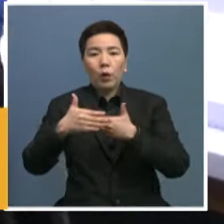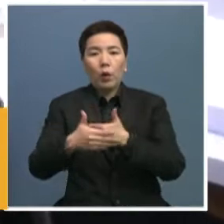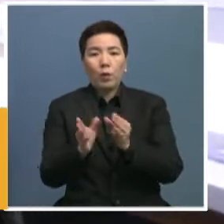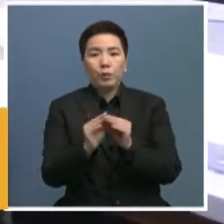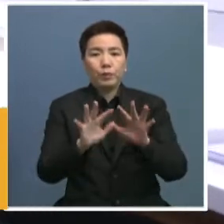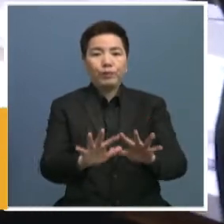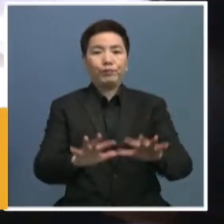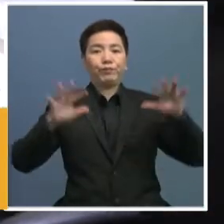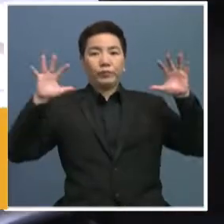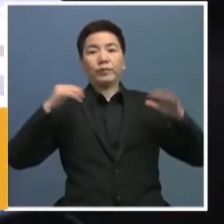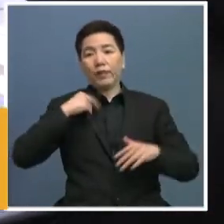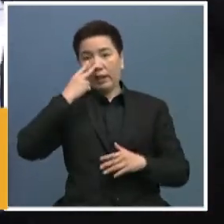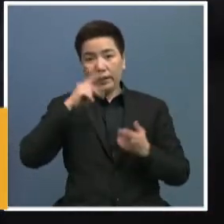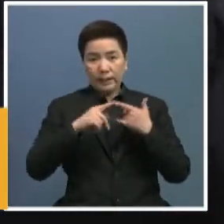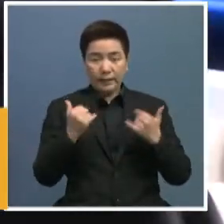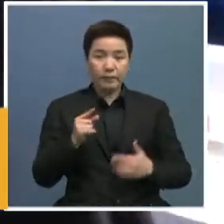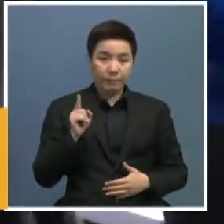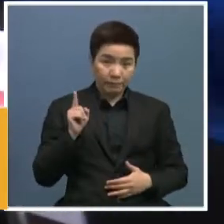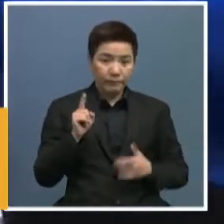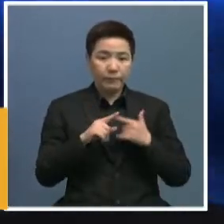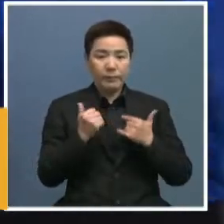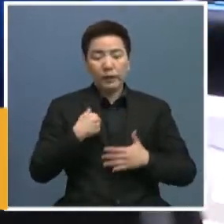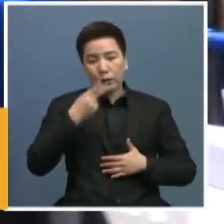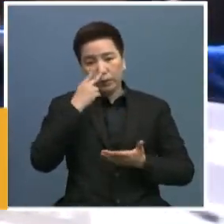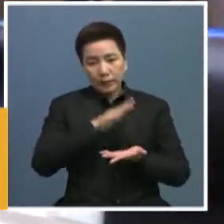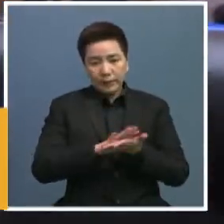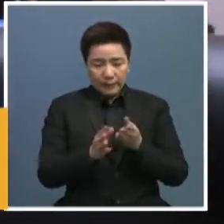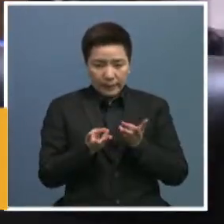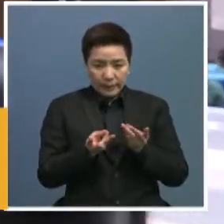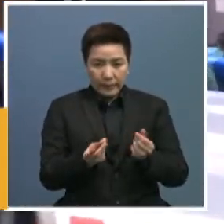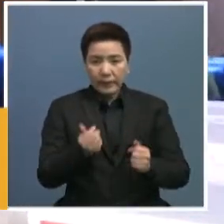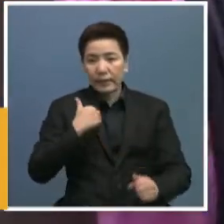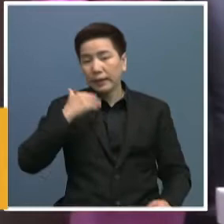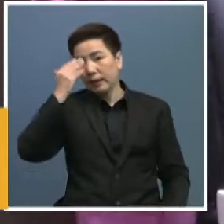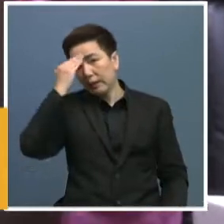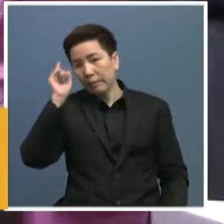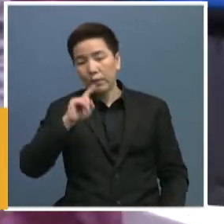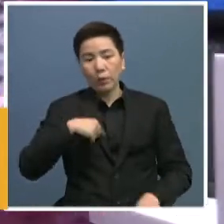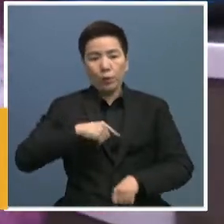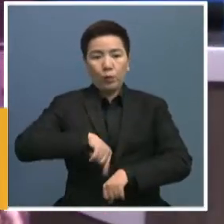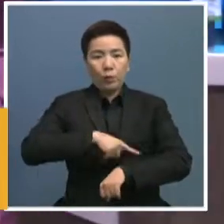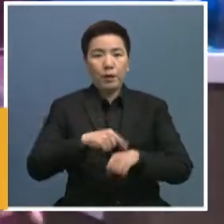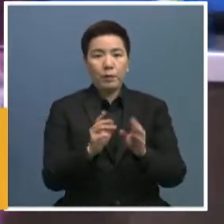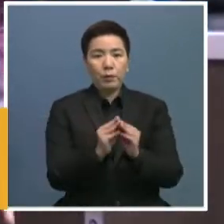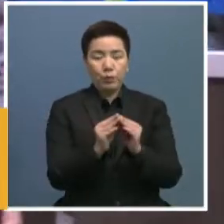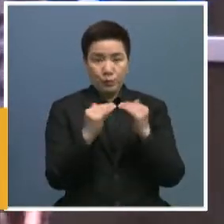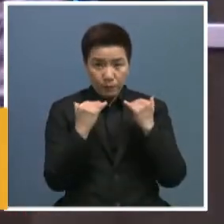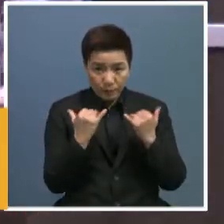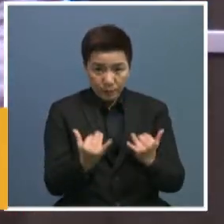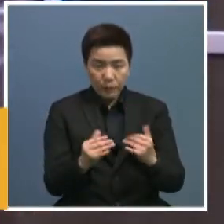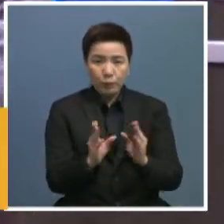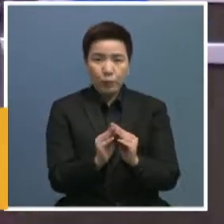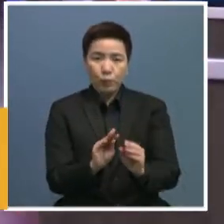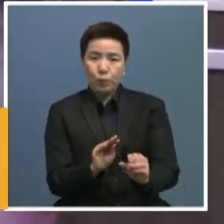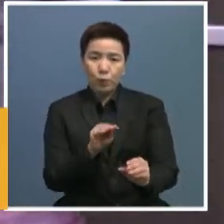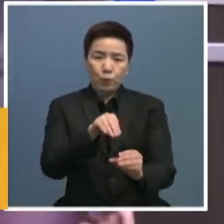ประชุมสภาผู้แทนราษฎรอย่างที่กำลังเห็นอยู่ในขณะนี้เลยอันนี้ต้องดูแลละเอียดนิดนึงเพราะว่าเราจะใช้เวลาในการประชุมสภาผู้แทนราษฎรอยู่